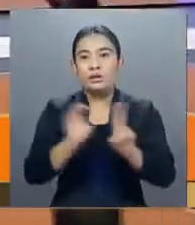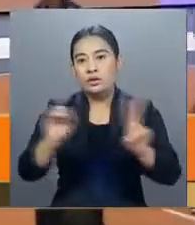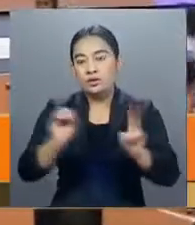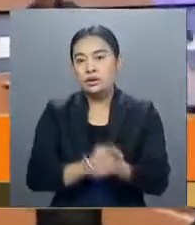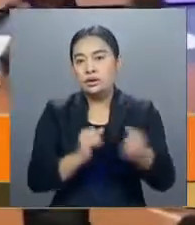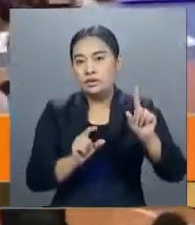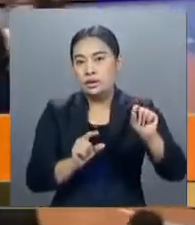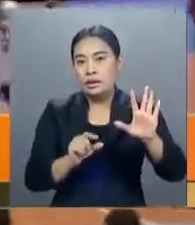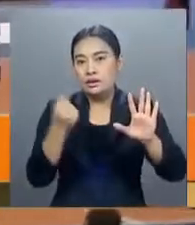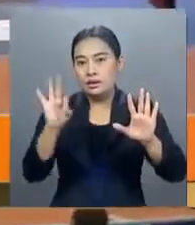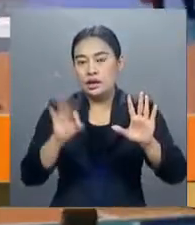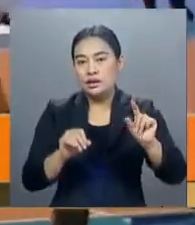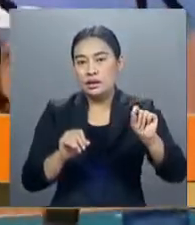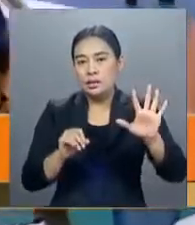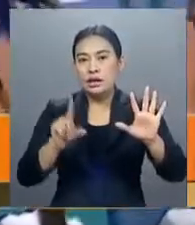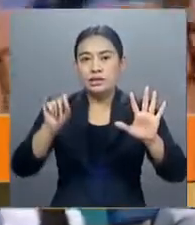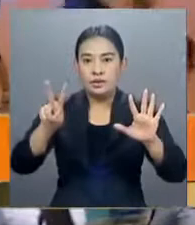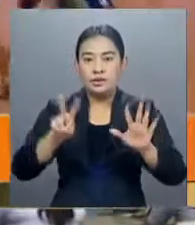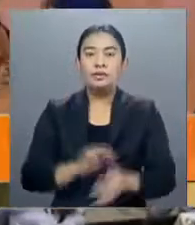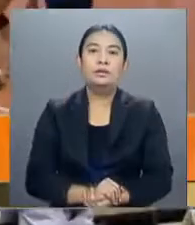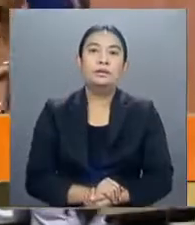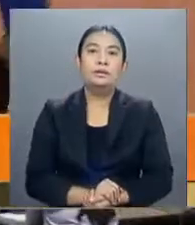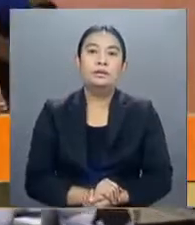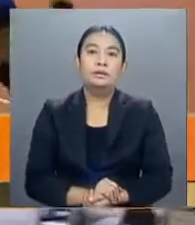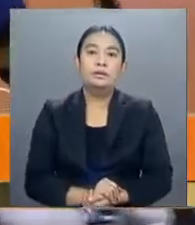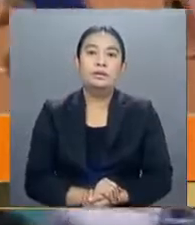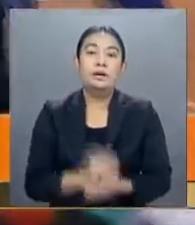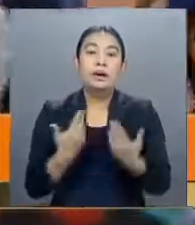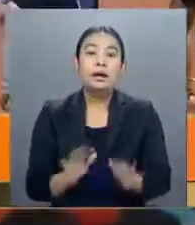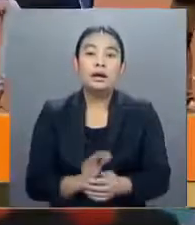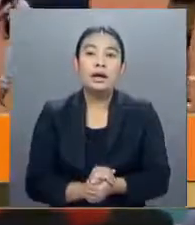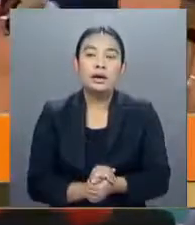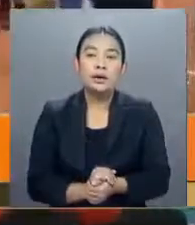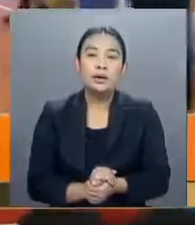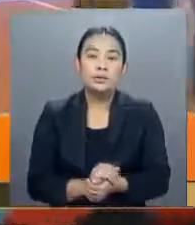19และ25ต่อ22จากผลงานอันยอดเยี่ยมของคิมยอนคยอง